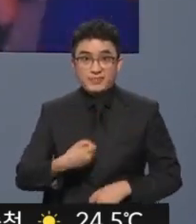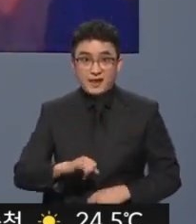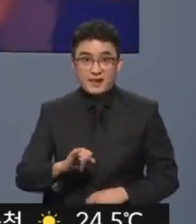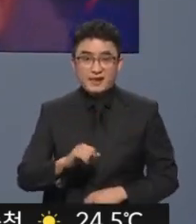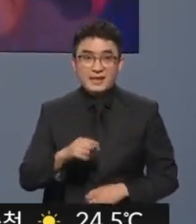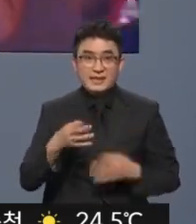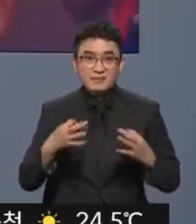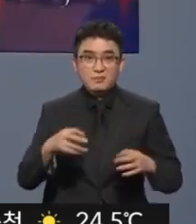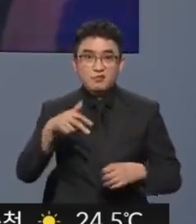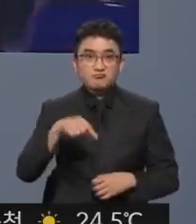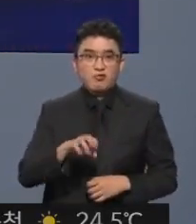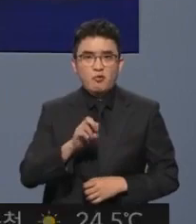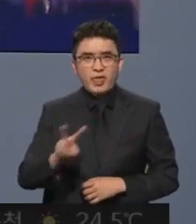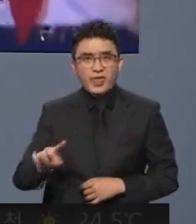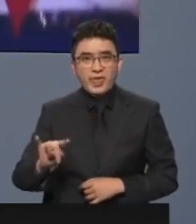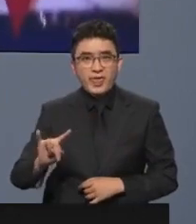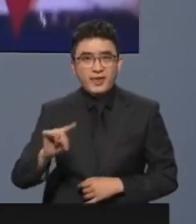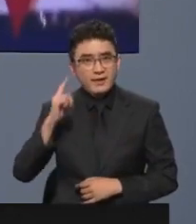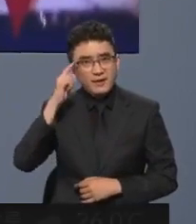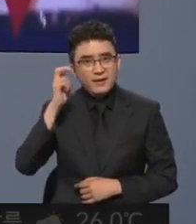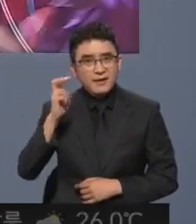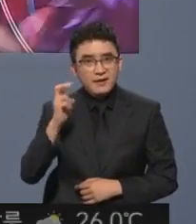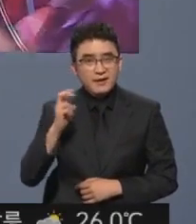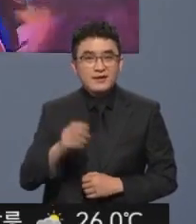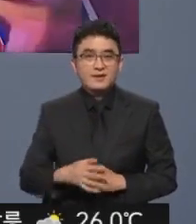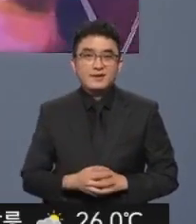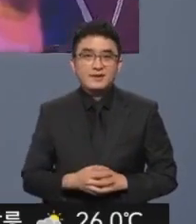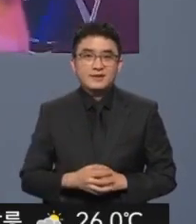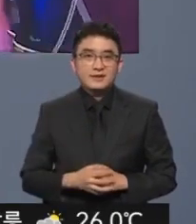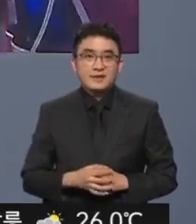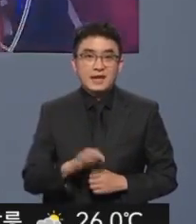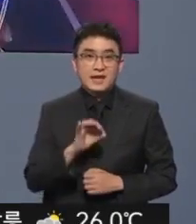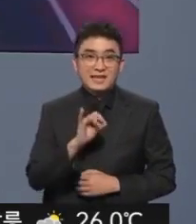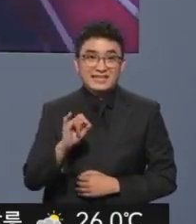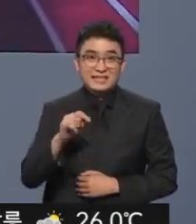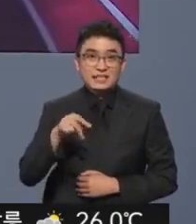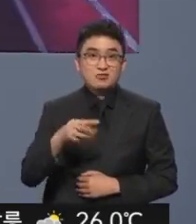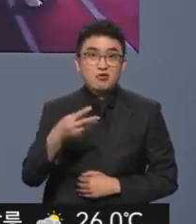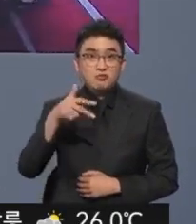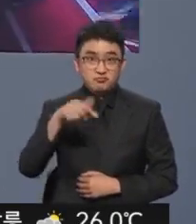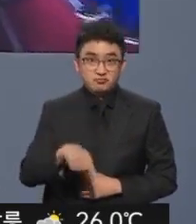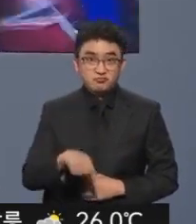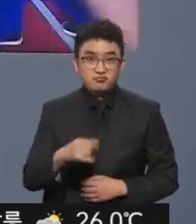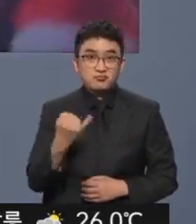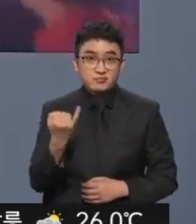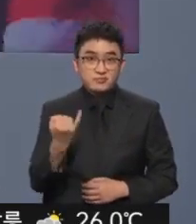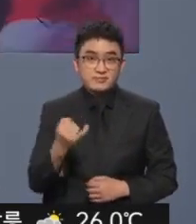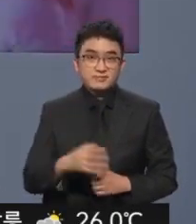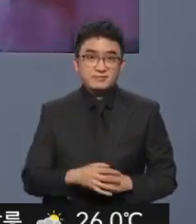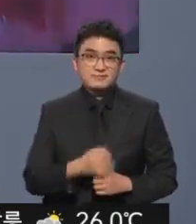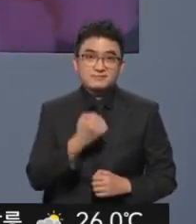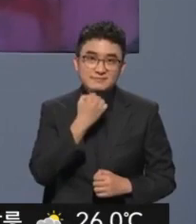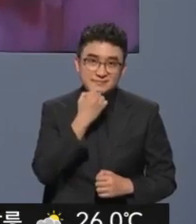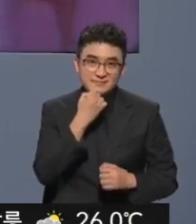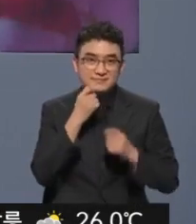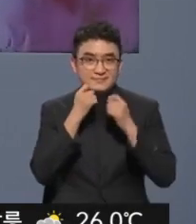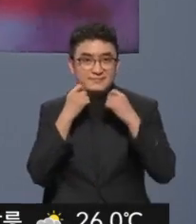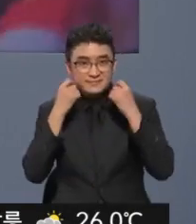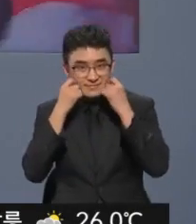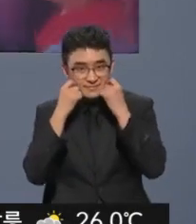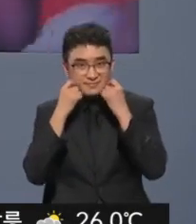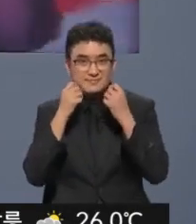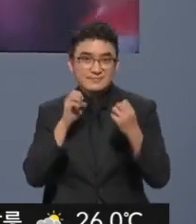김주애로 수정된다는 거죠 일단이 설주요소가이 소녀에게 직접 다가가서 웃으며 등을 싸듬고 또 친근하게